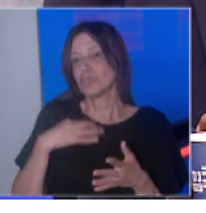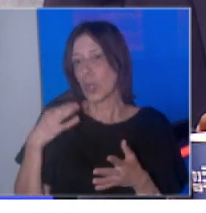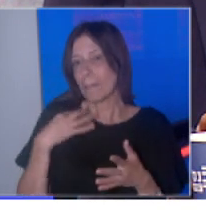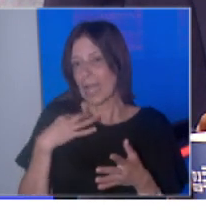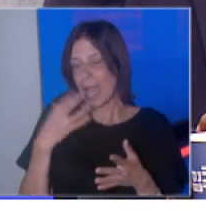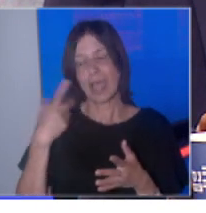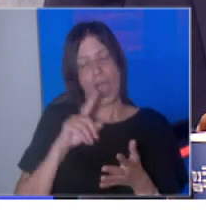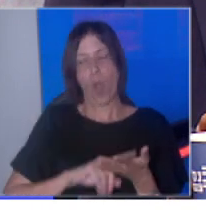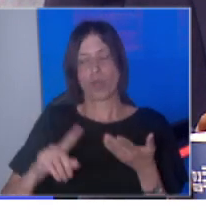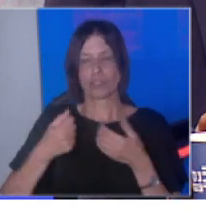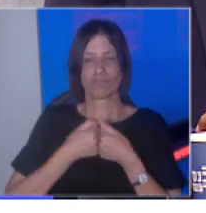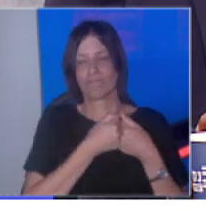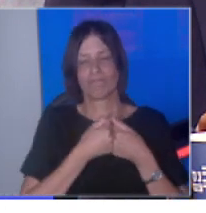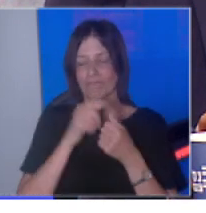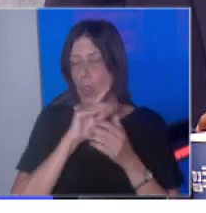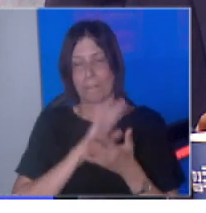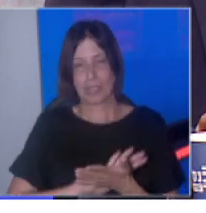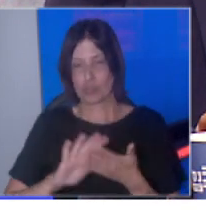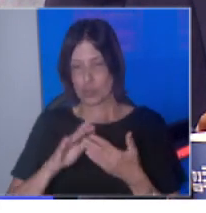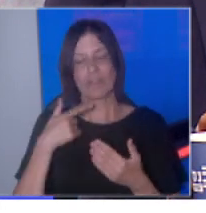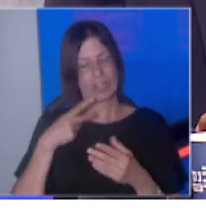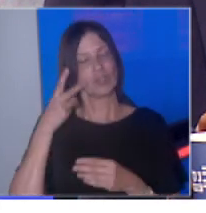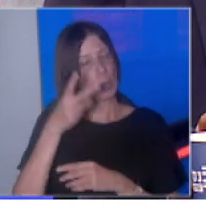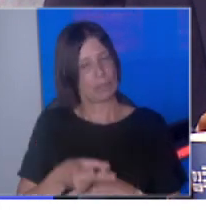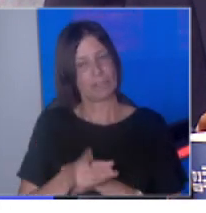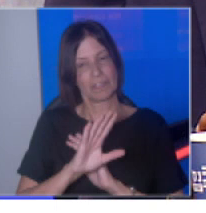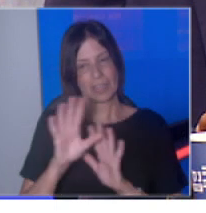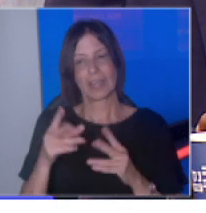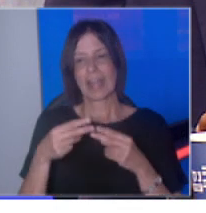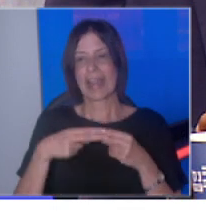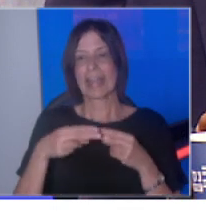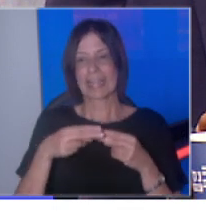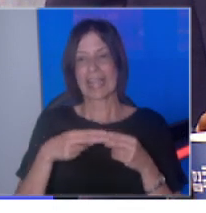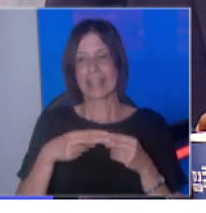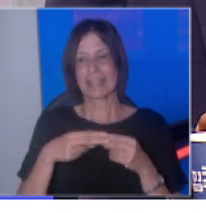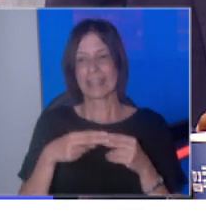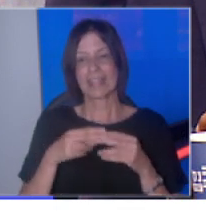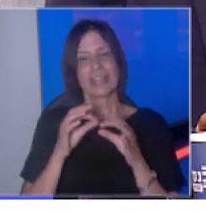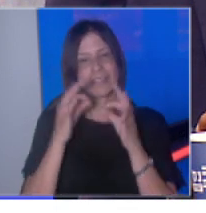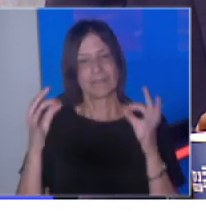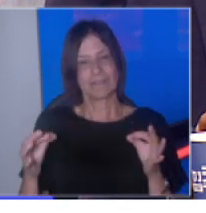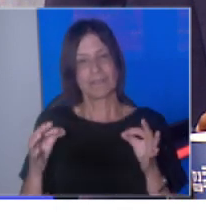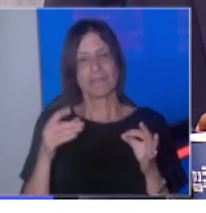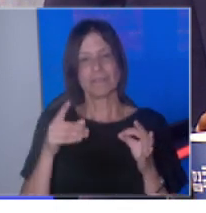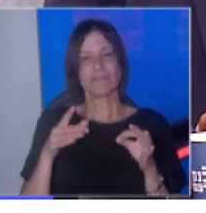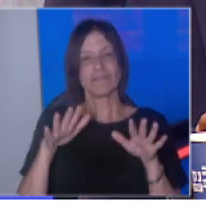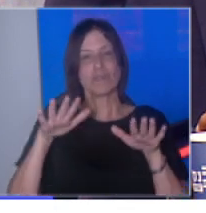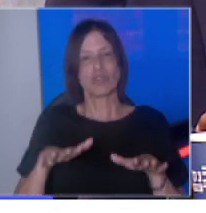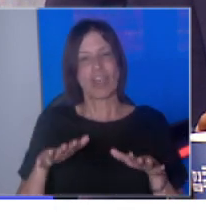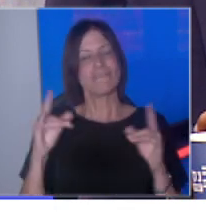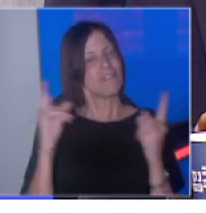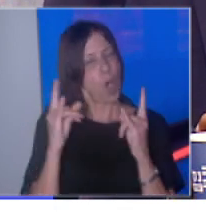לי חודש מאתגר, לא פשוט, אבל אני יוצא מזה, ולקראת פתיחת מושב החורף אני אהיה